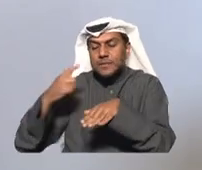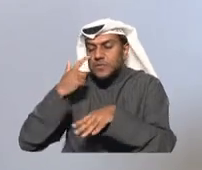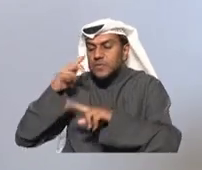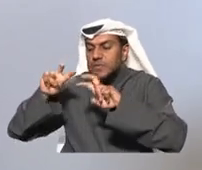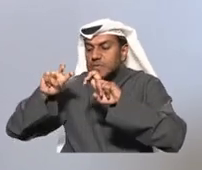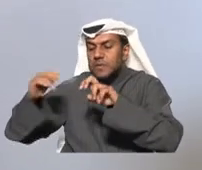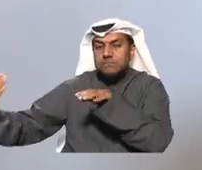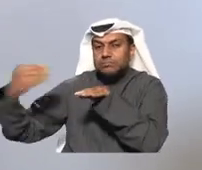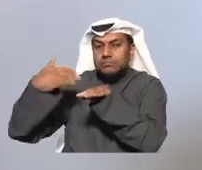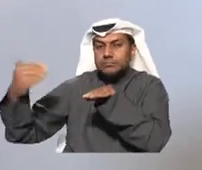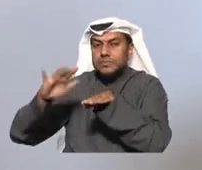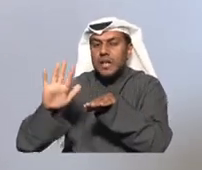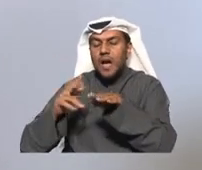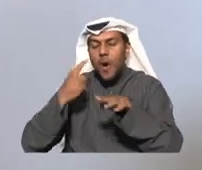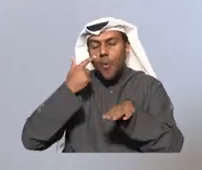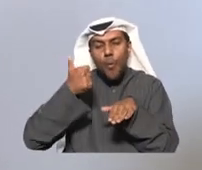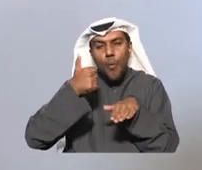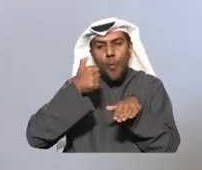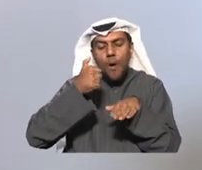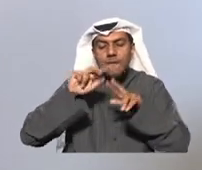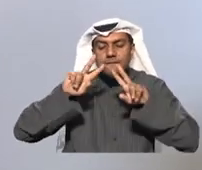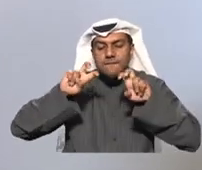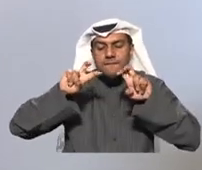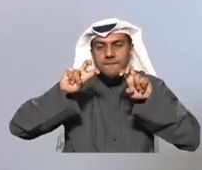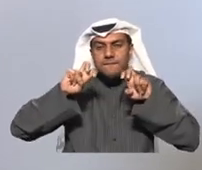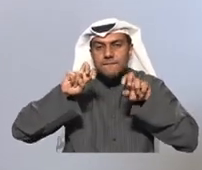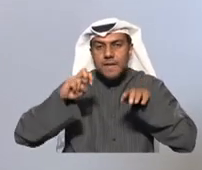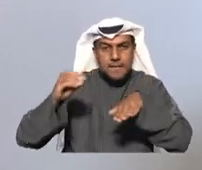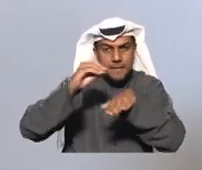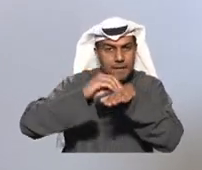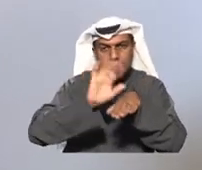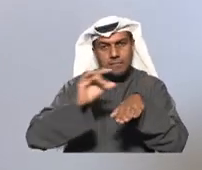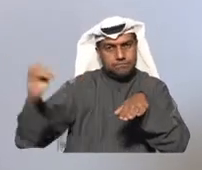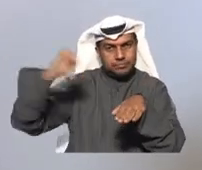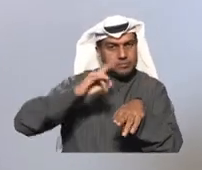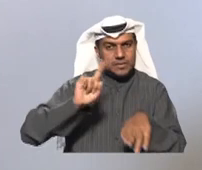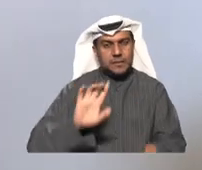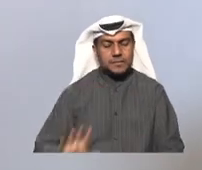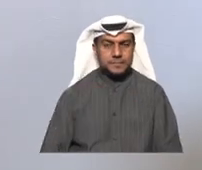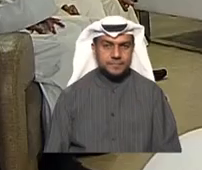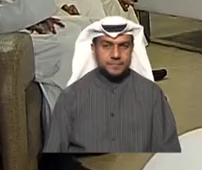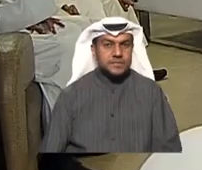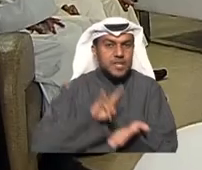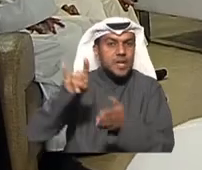قدوم أي شخص من جمهورية مصر العربية لديه أي أعراض.